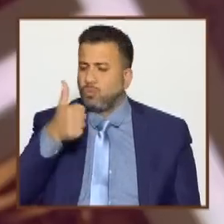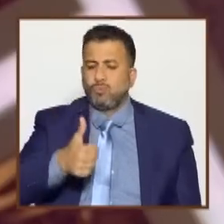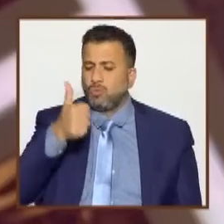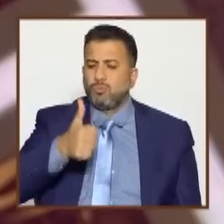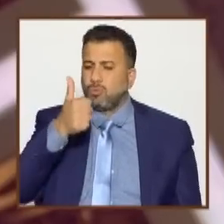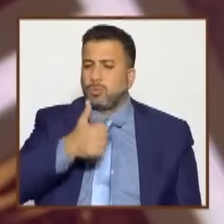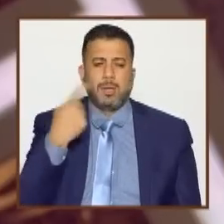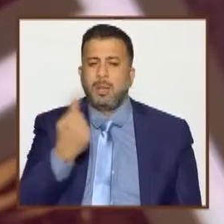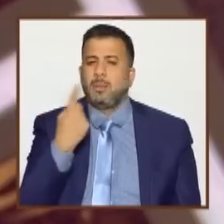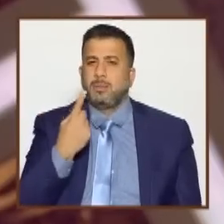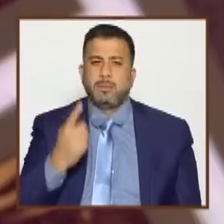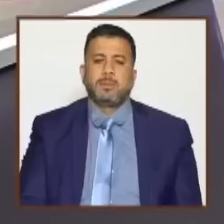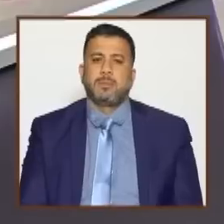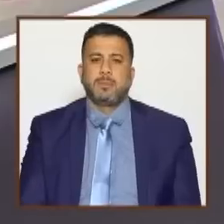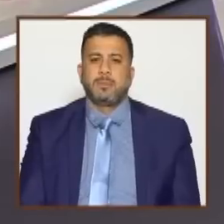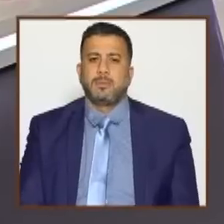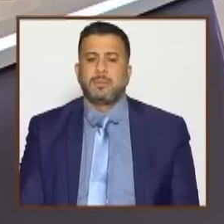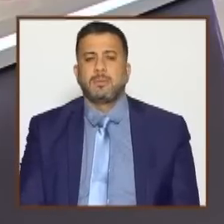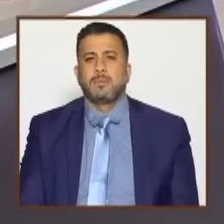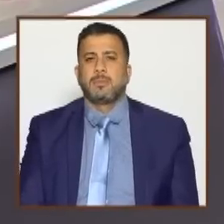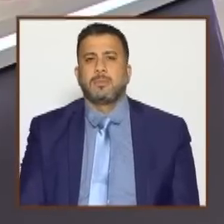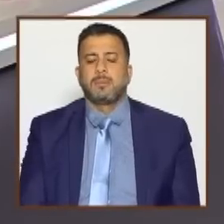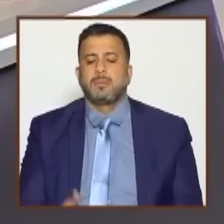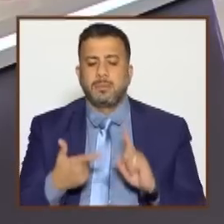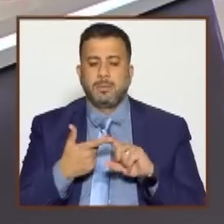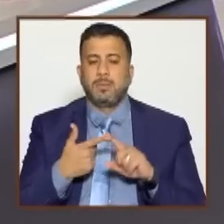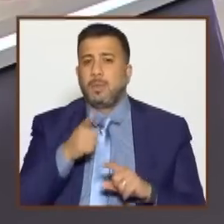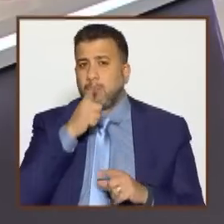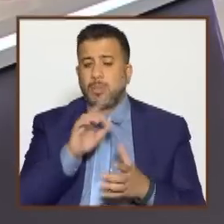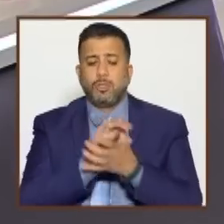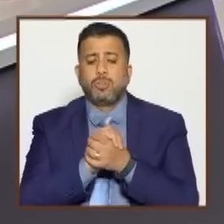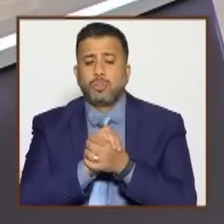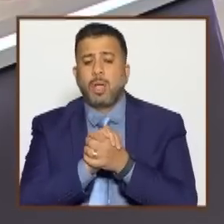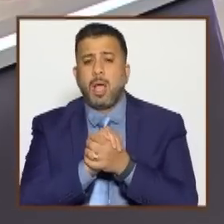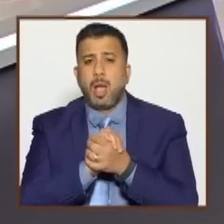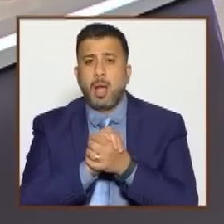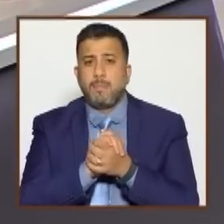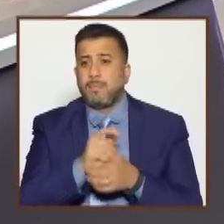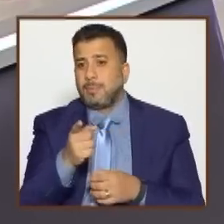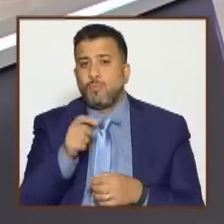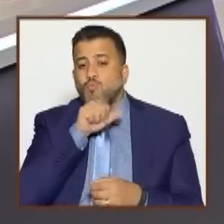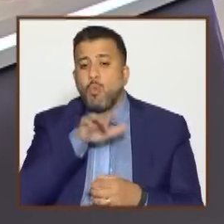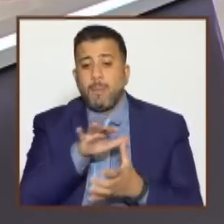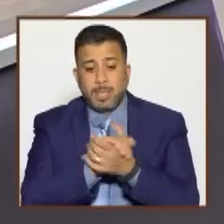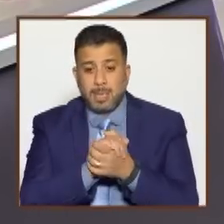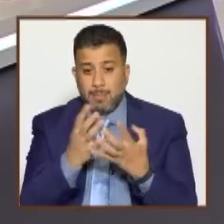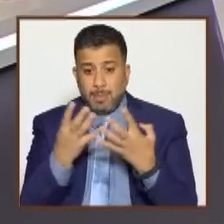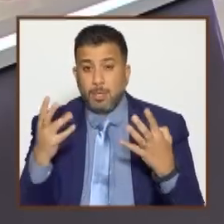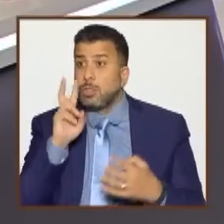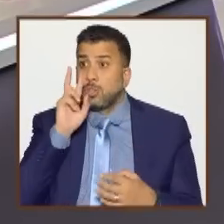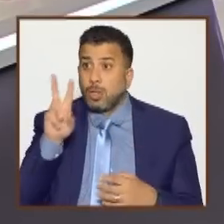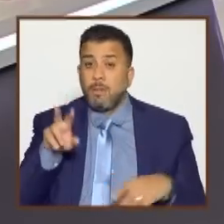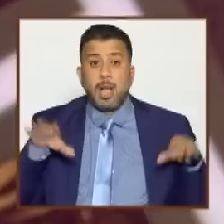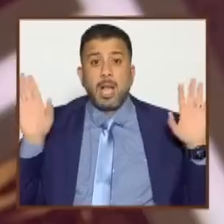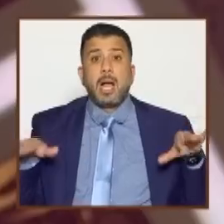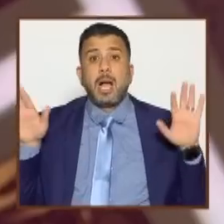داخل فمه. أبو عائشة يسأل يقول هل الصحابة رأوا جبريل؟ أبو عائشة بارك الله فيك، الصحابة رأوا جبريل